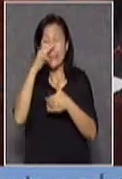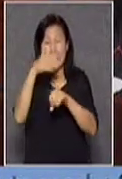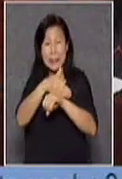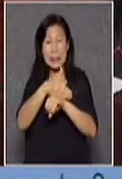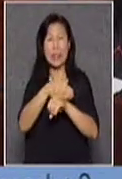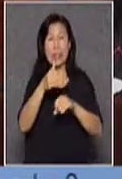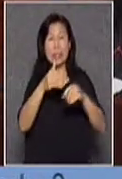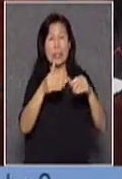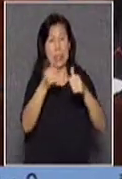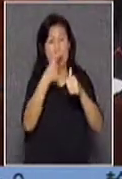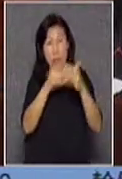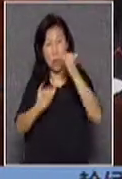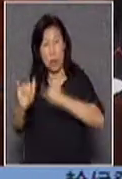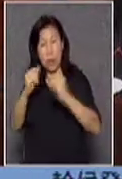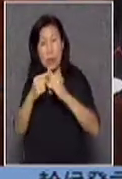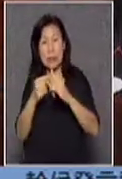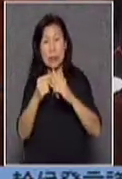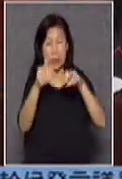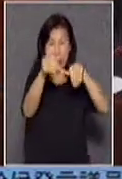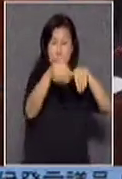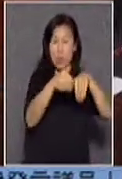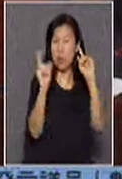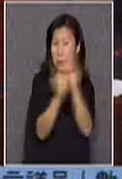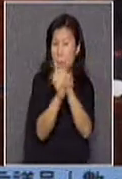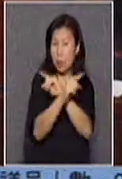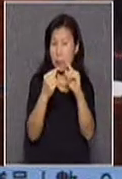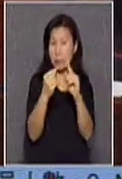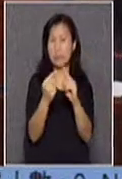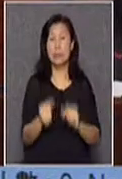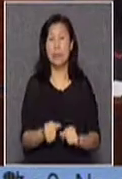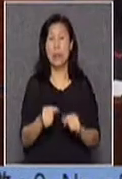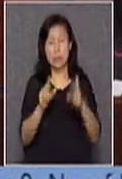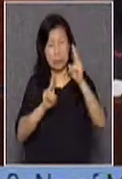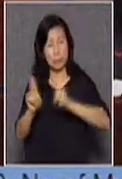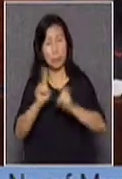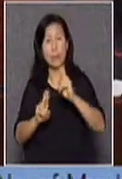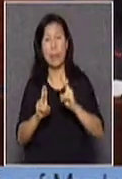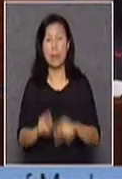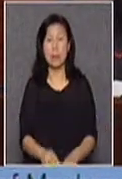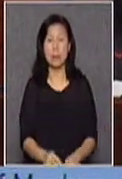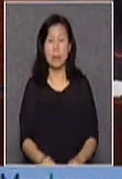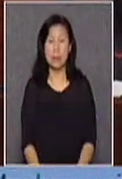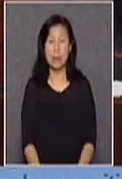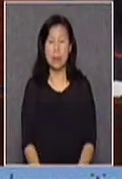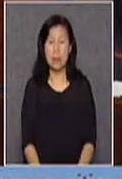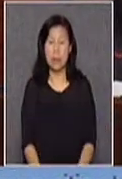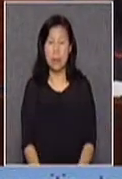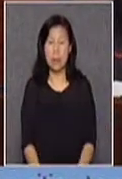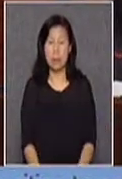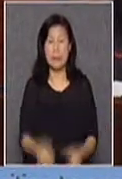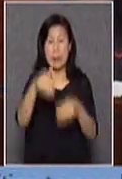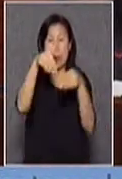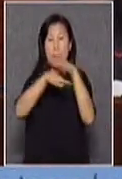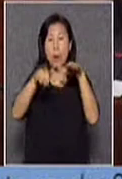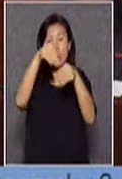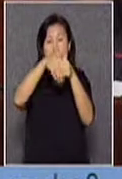民即係村或者係代表嘅嗰個嘅歷史同埋嘅即係民選嘅